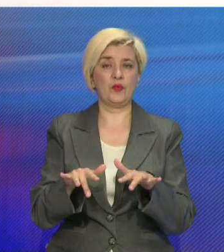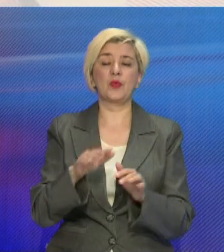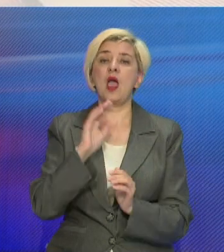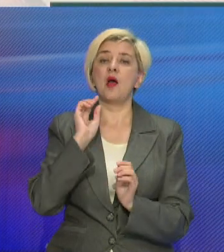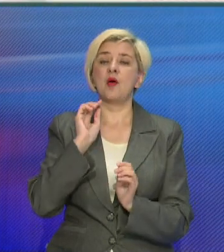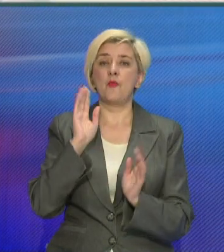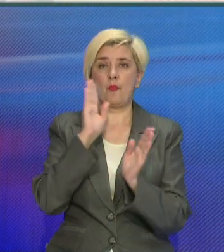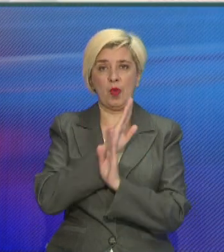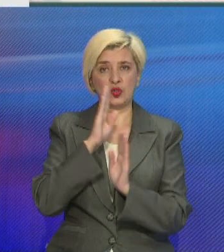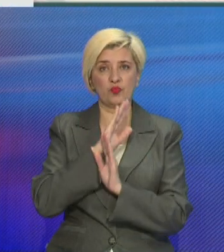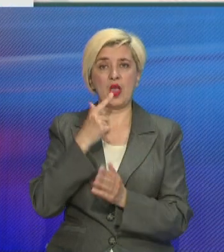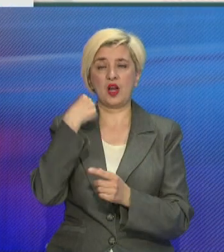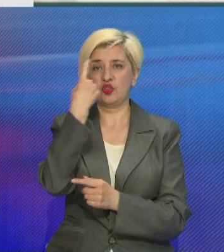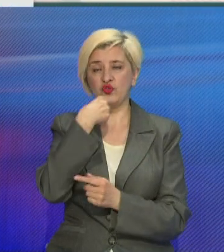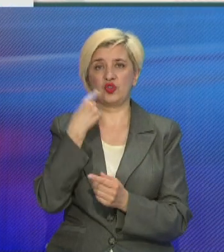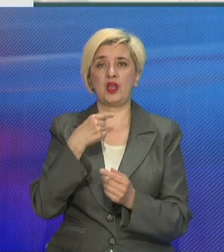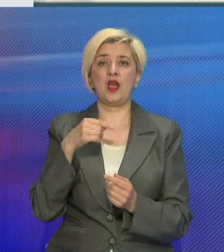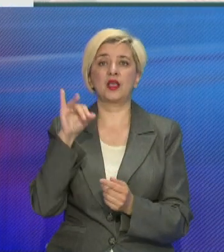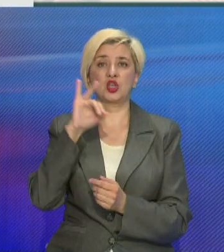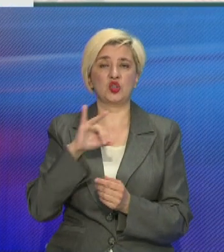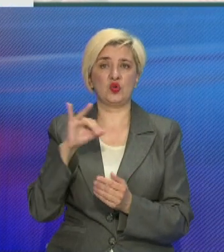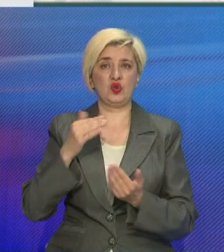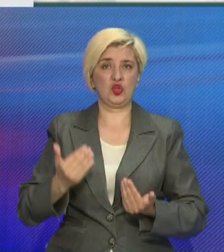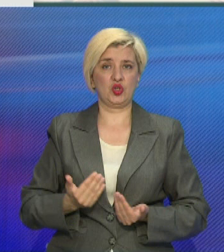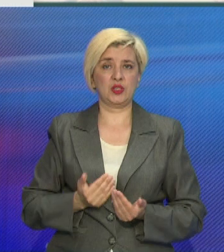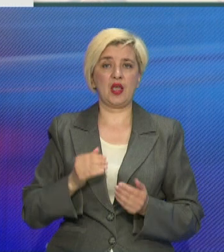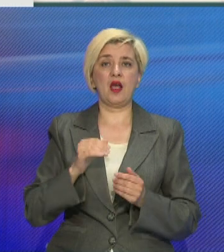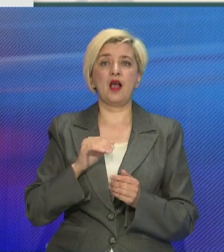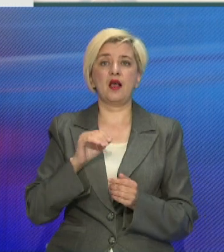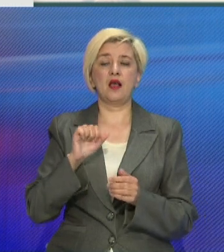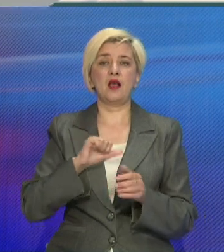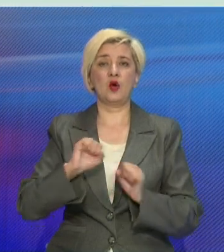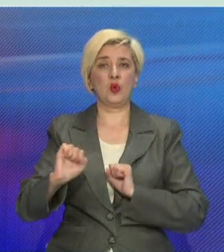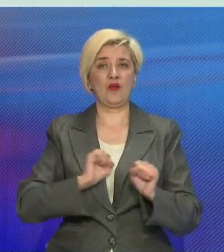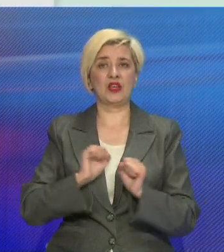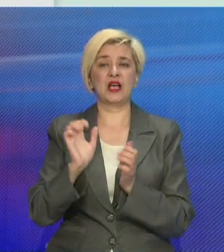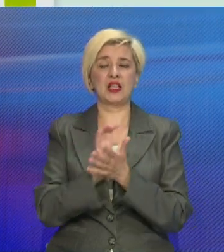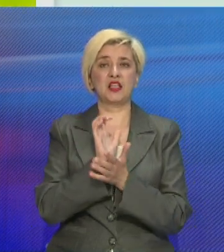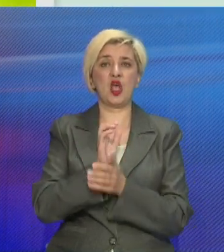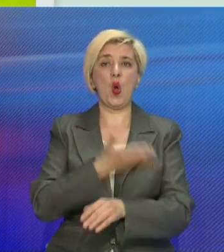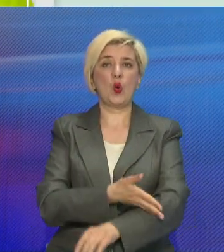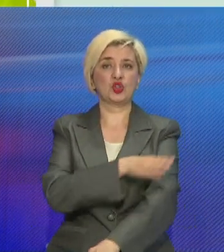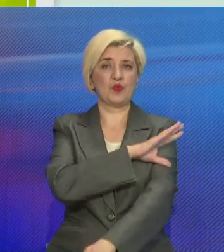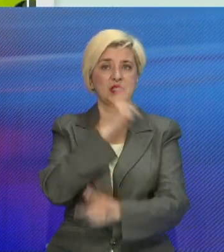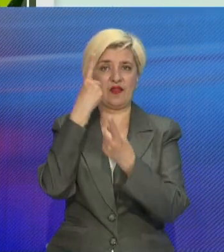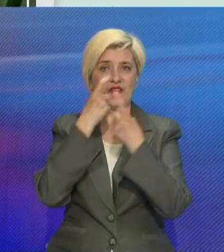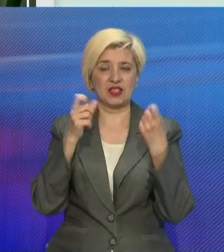особистая история життя редактора газеты «Ашмянский вестник» Марты Богданович стала адлюстраваннем идеи